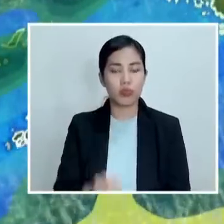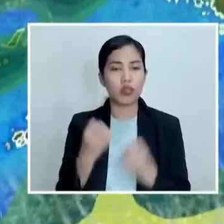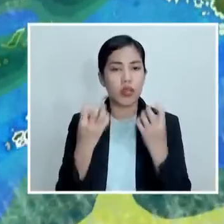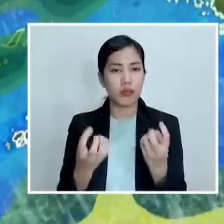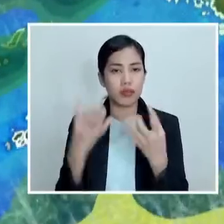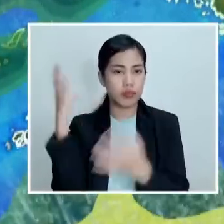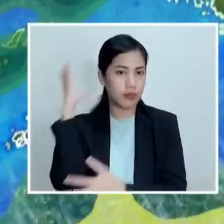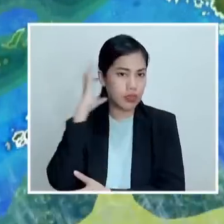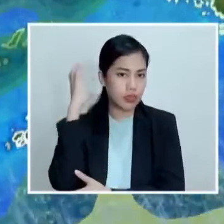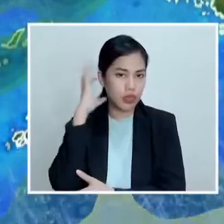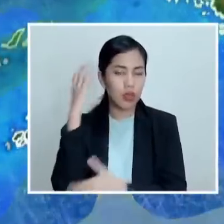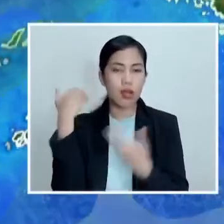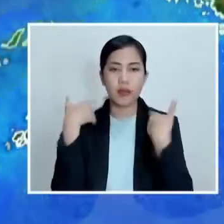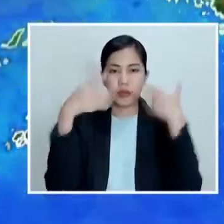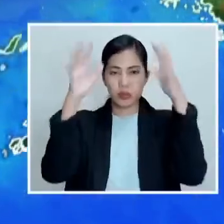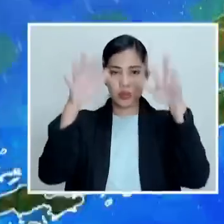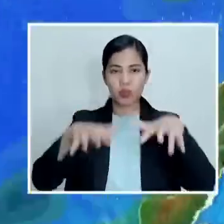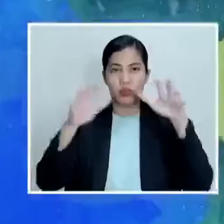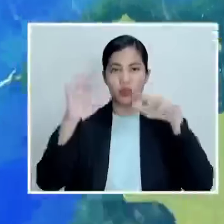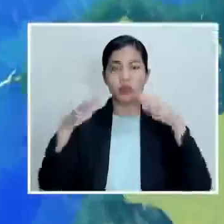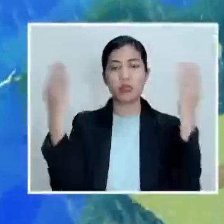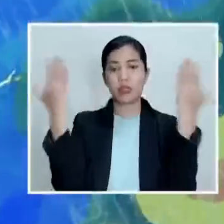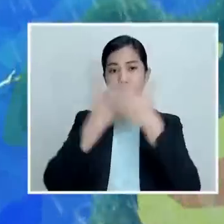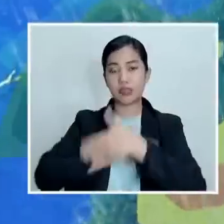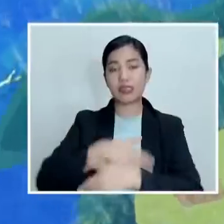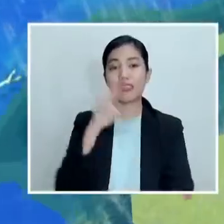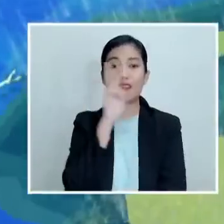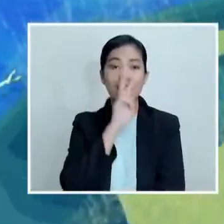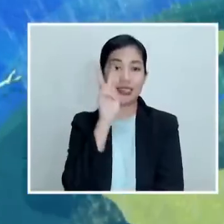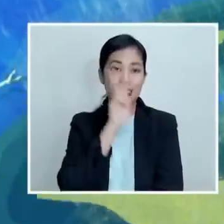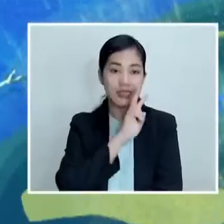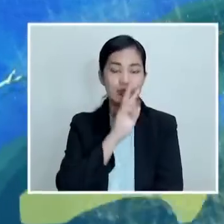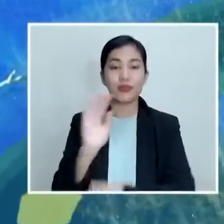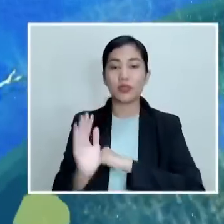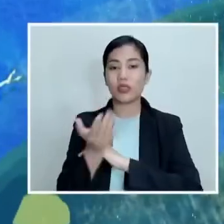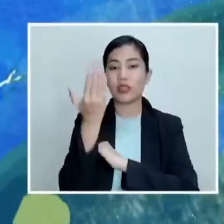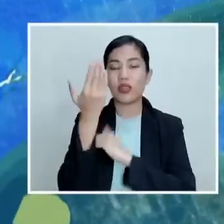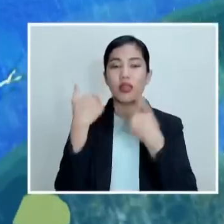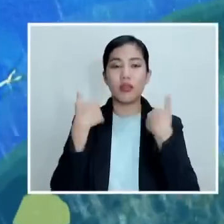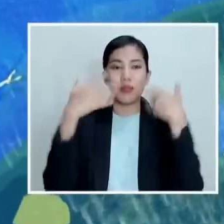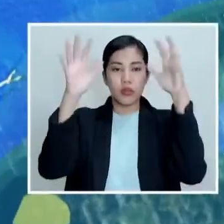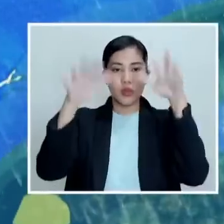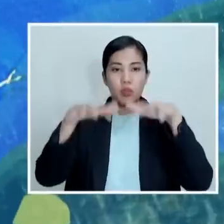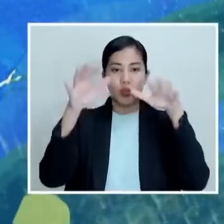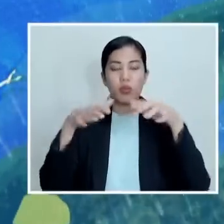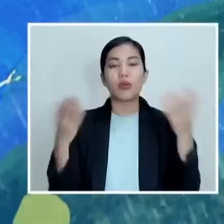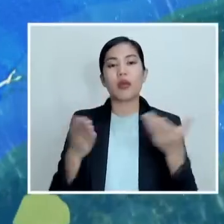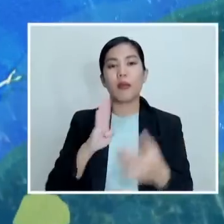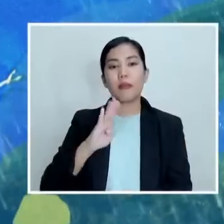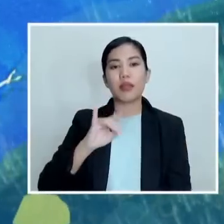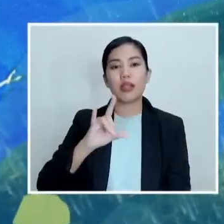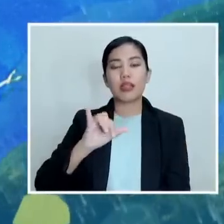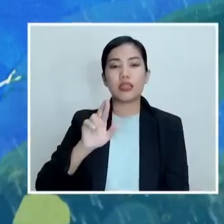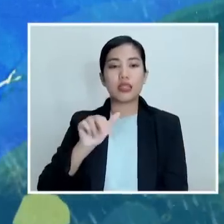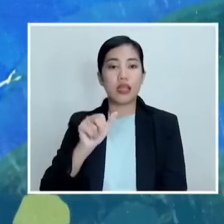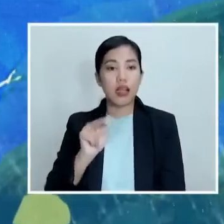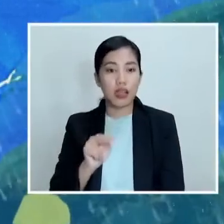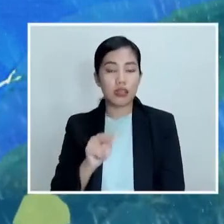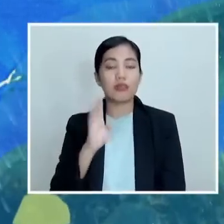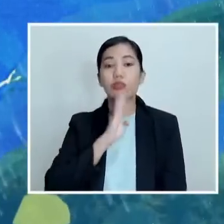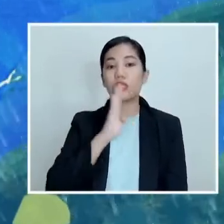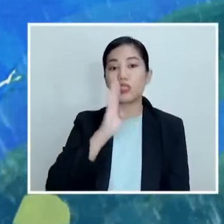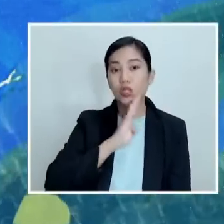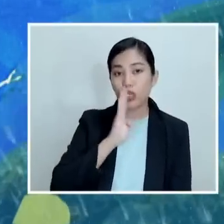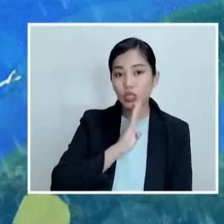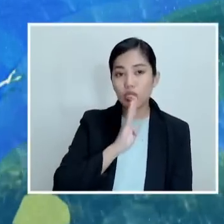ng gabi. Sa Visayas, meron na ring ulan sa umaga sa bahagi po ng Biliran, Bohol, Siquijor at Negros Island, maging